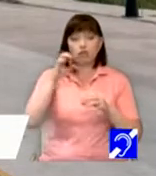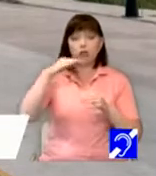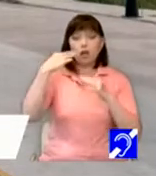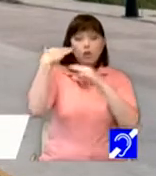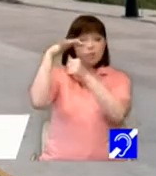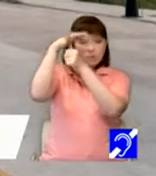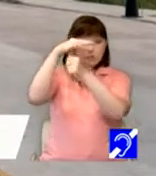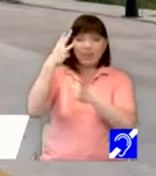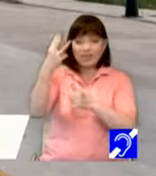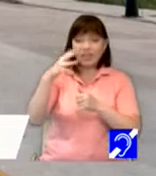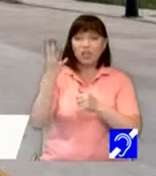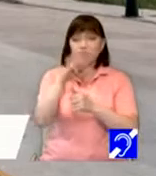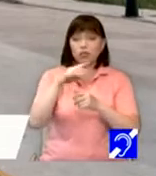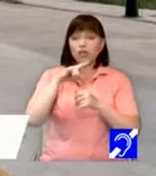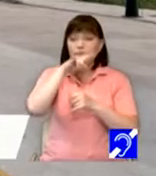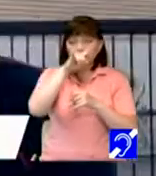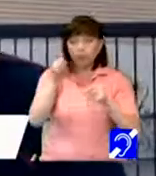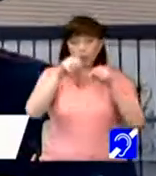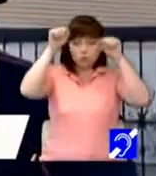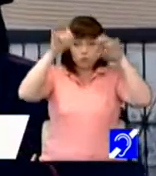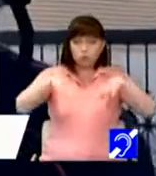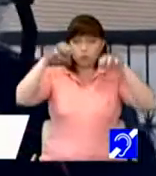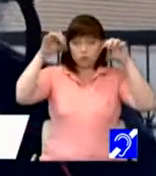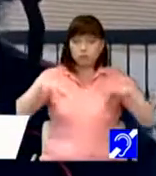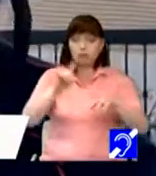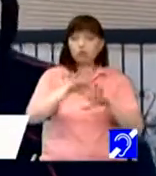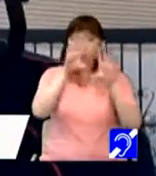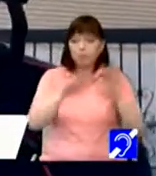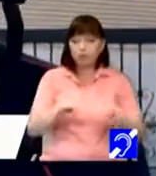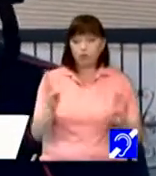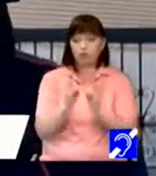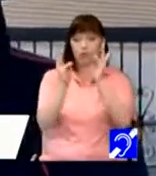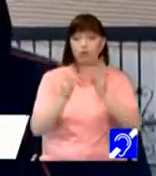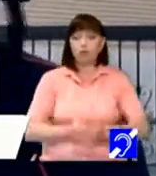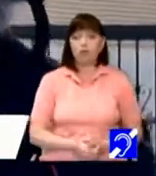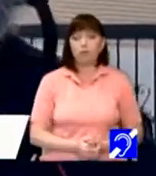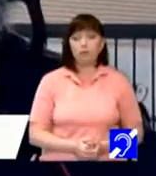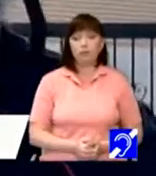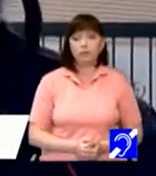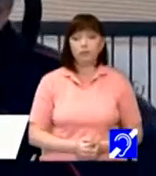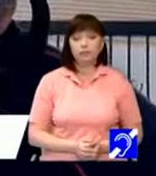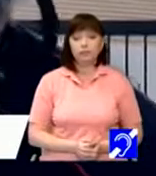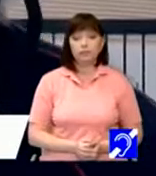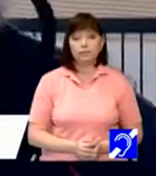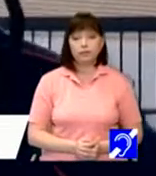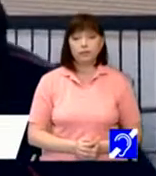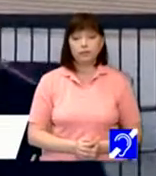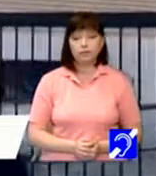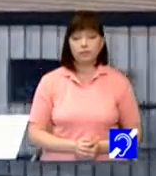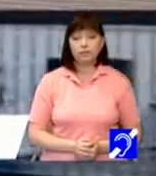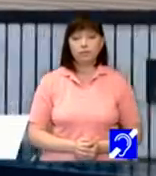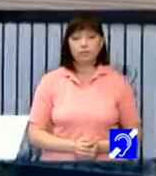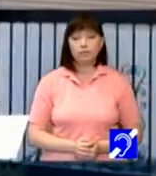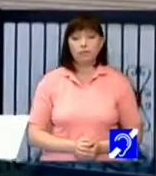3 elicoptere și 4 avioane pentru stingerea incendiului. Estamos recogiendo este material para ir a otro sitio. Si tiene que dar gente, pues toda la noche, hasta que esté totalmente